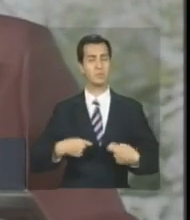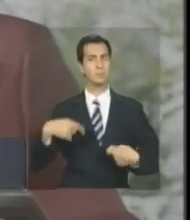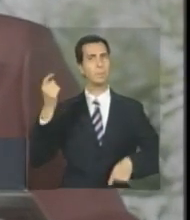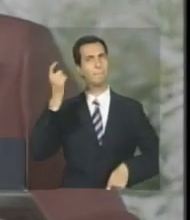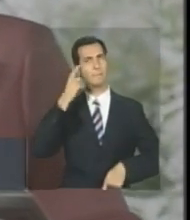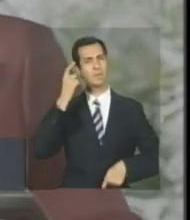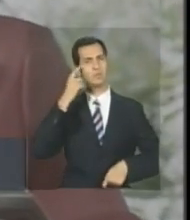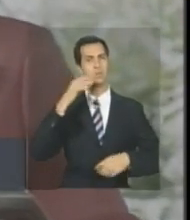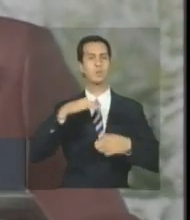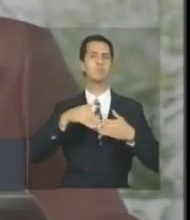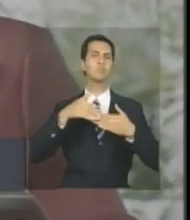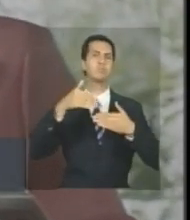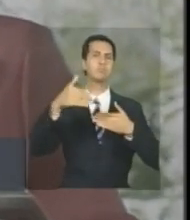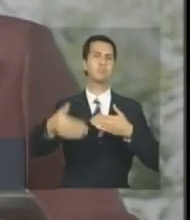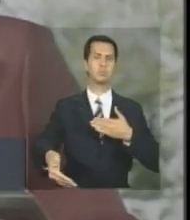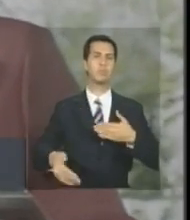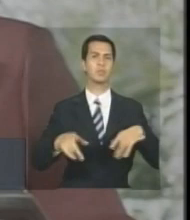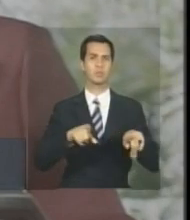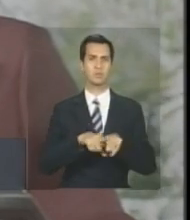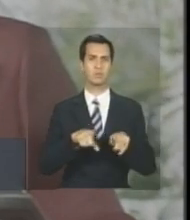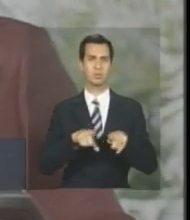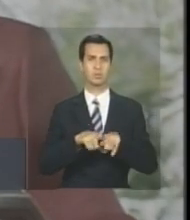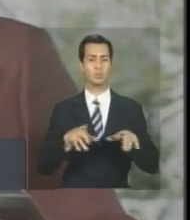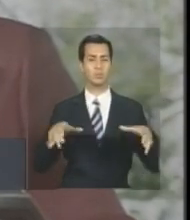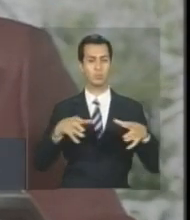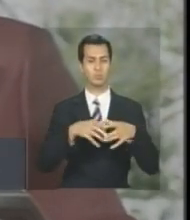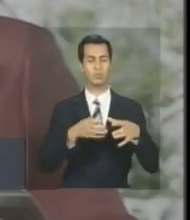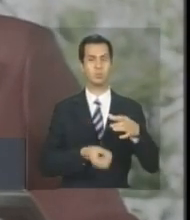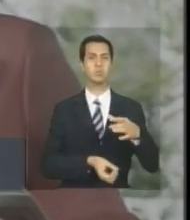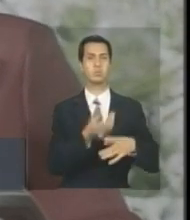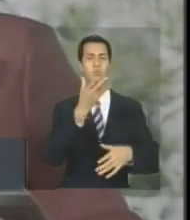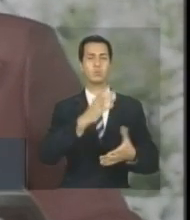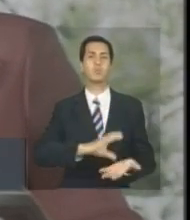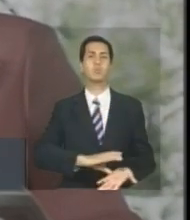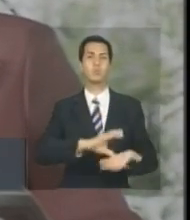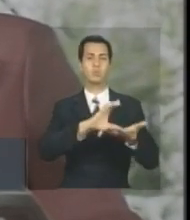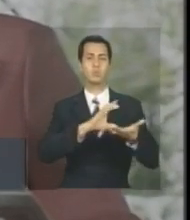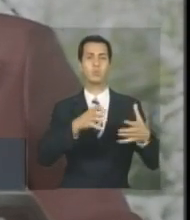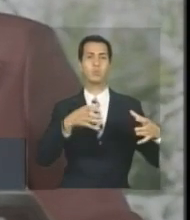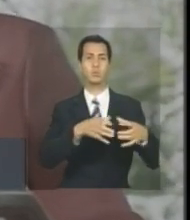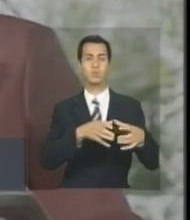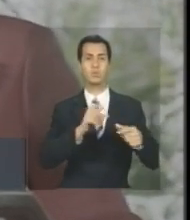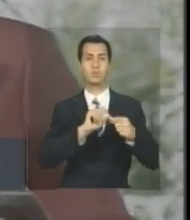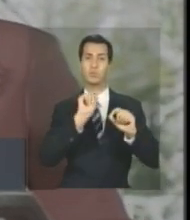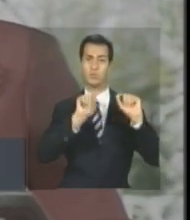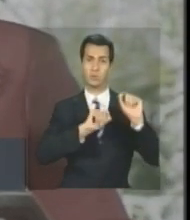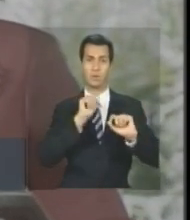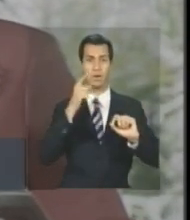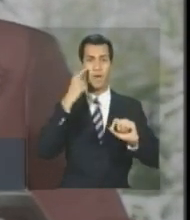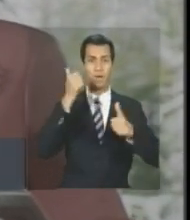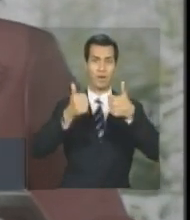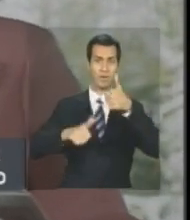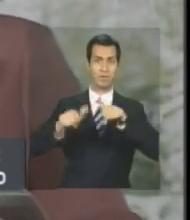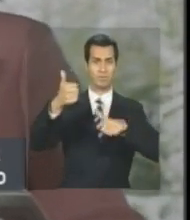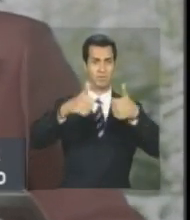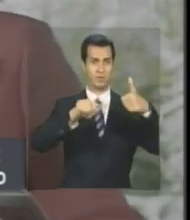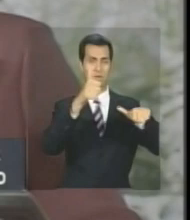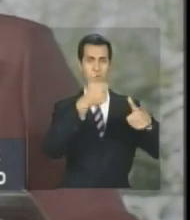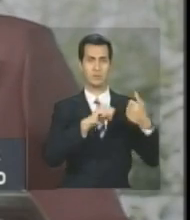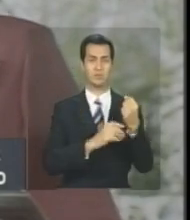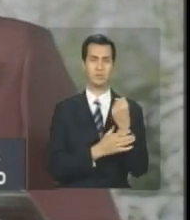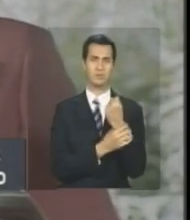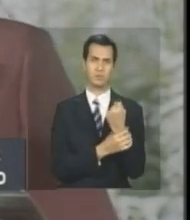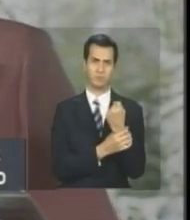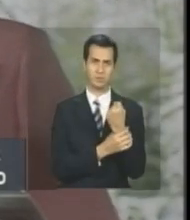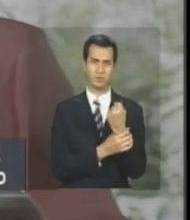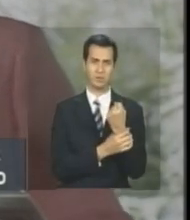e por isso a comissão que vai ser instalada, que é para avaliar a segurança na